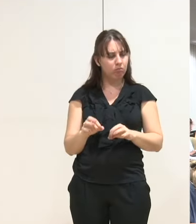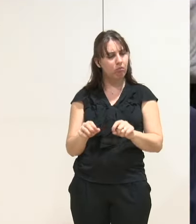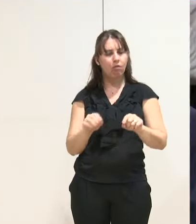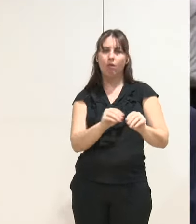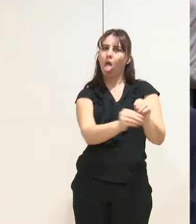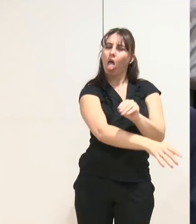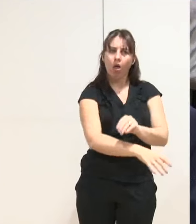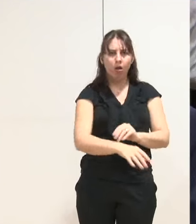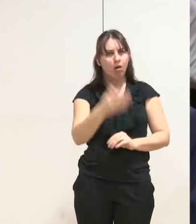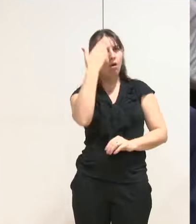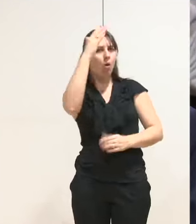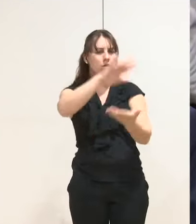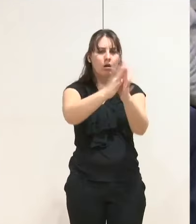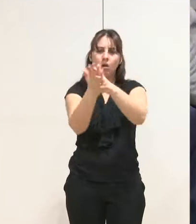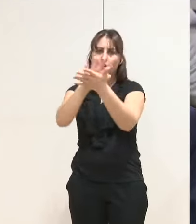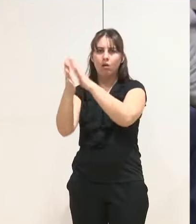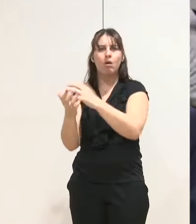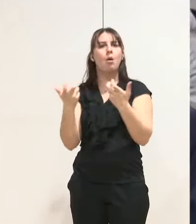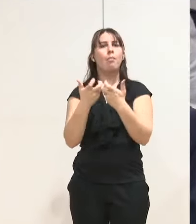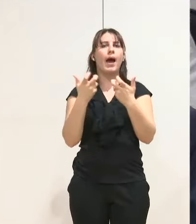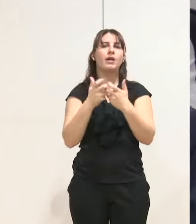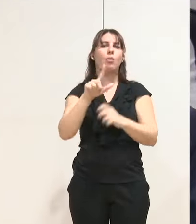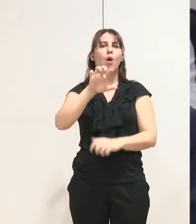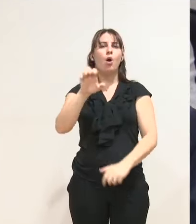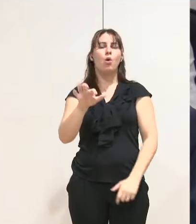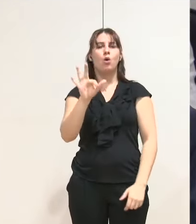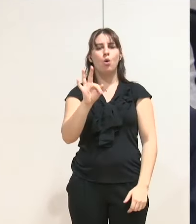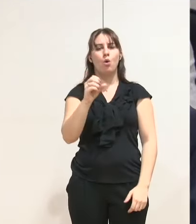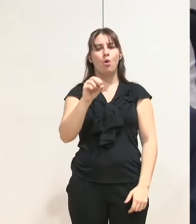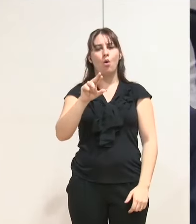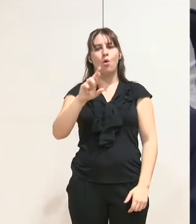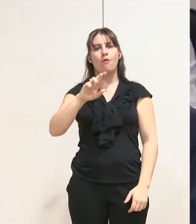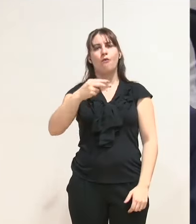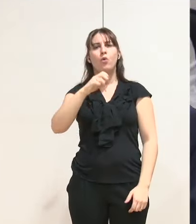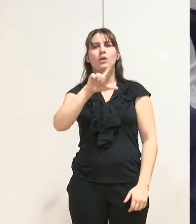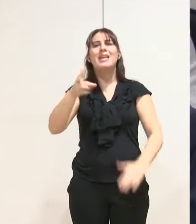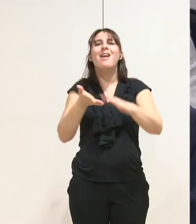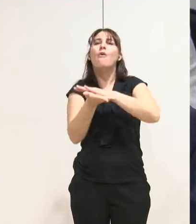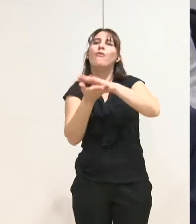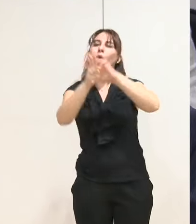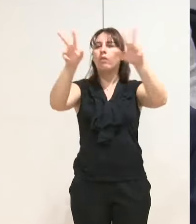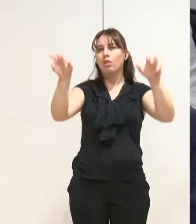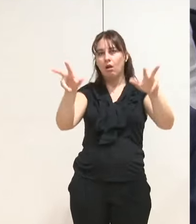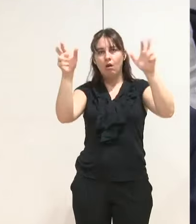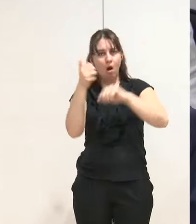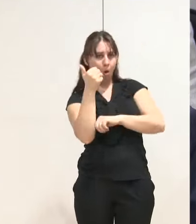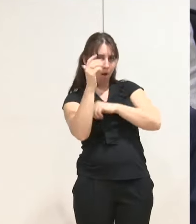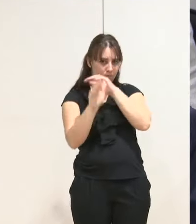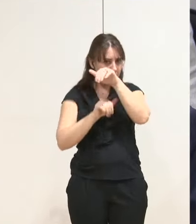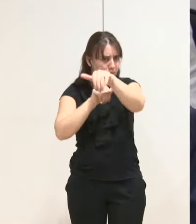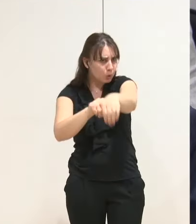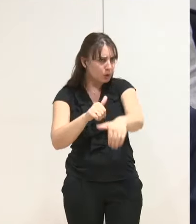autres associations Le Fournil notamment ou bien les repas pas eu cette cette considération